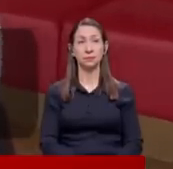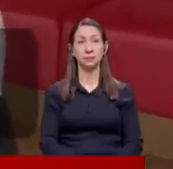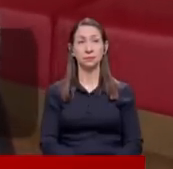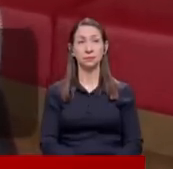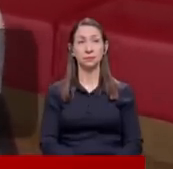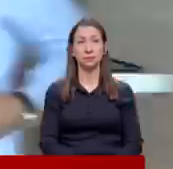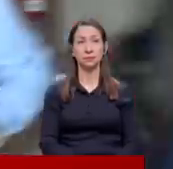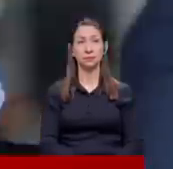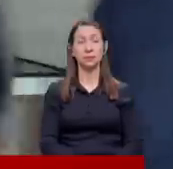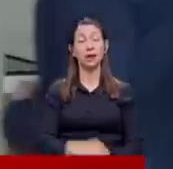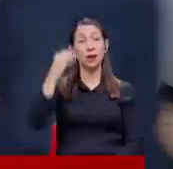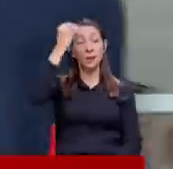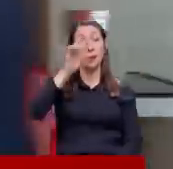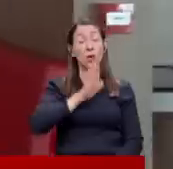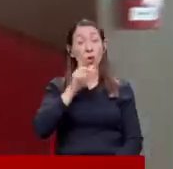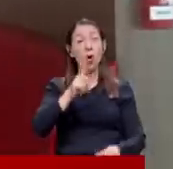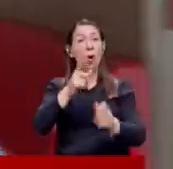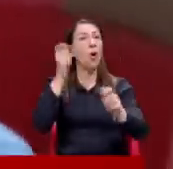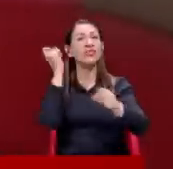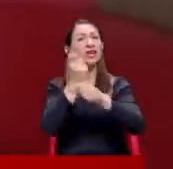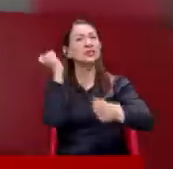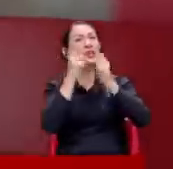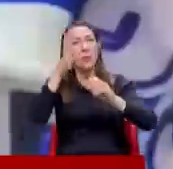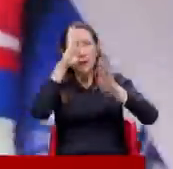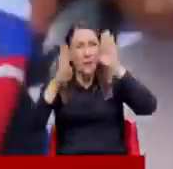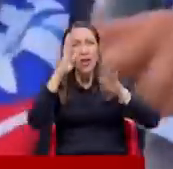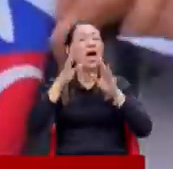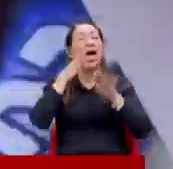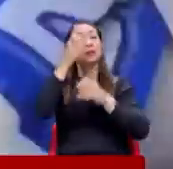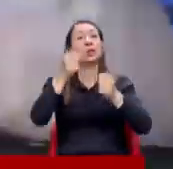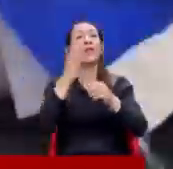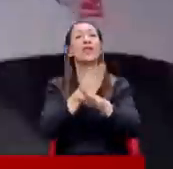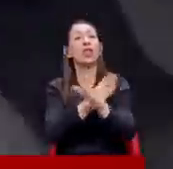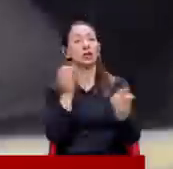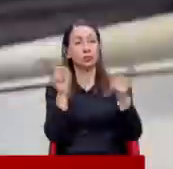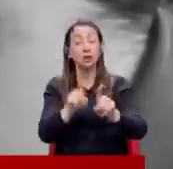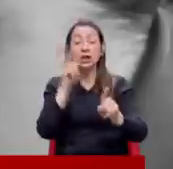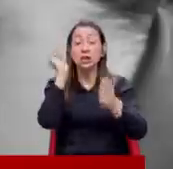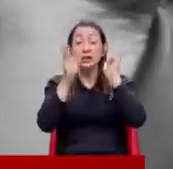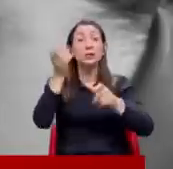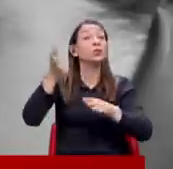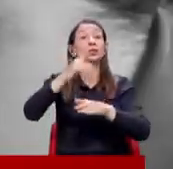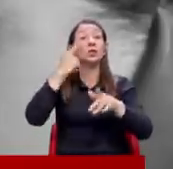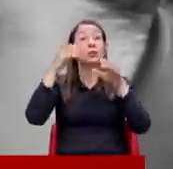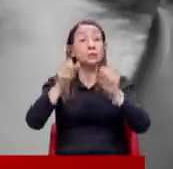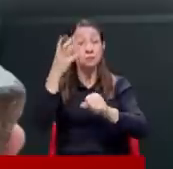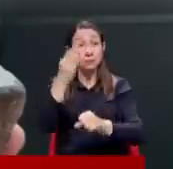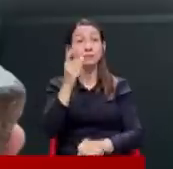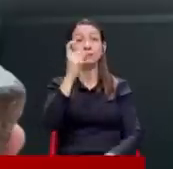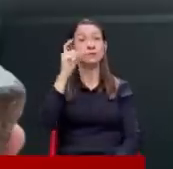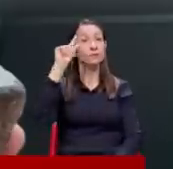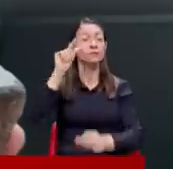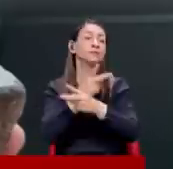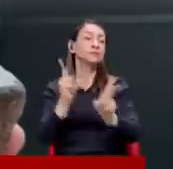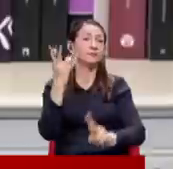şey beklemiyorum. Ekrem İmamoğlu o saldırıda yaralanan Erzurumlu vatandaşlarla buluştu. Saldırı sonrası gözaltına alınan 9